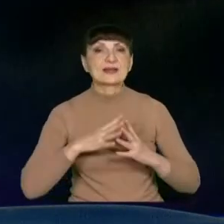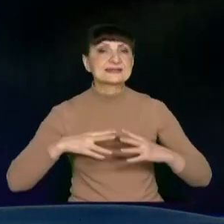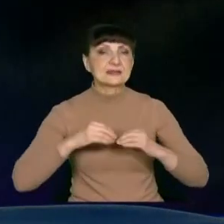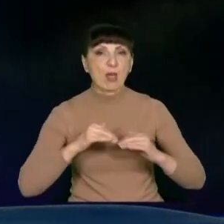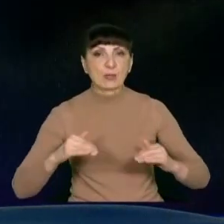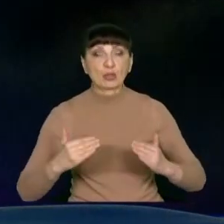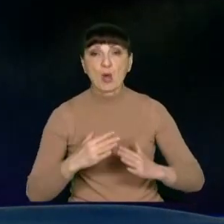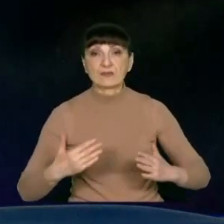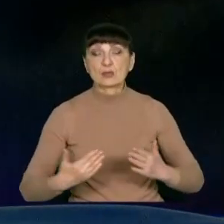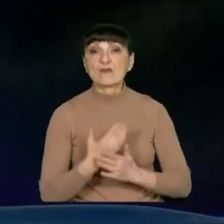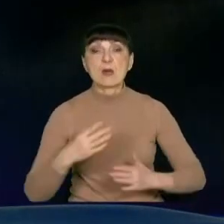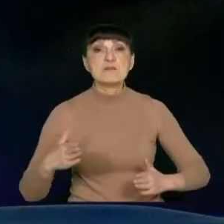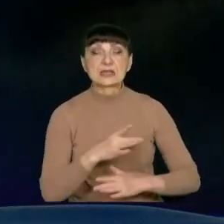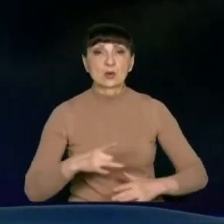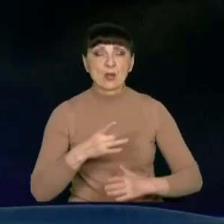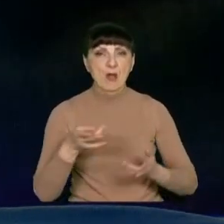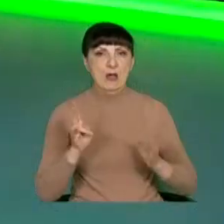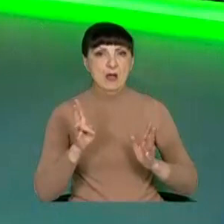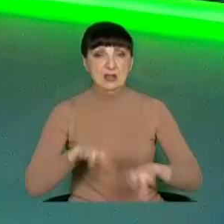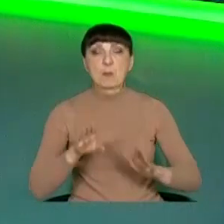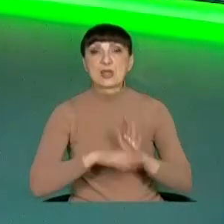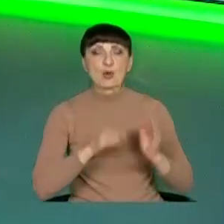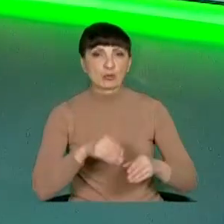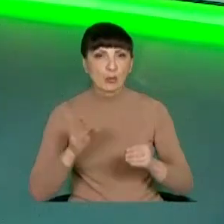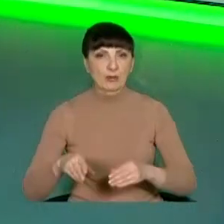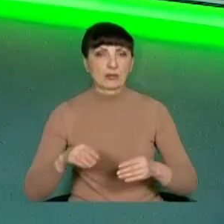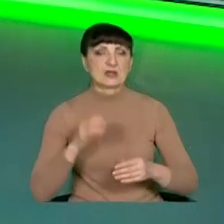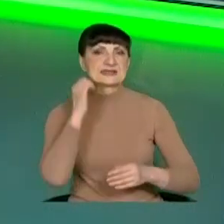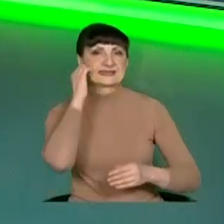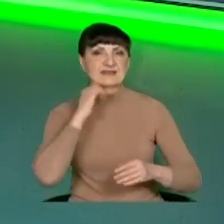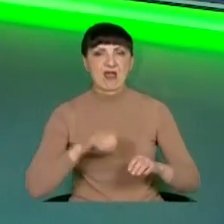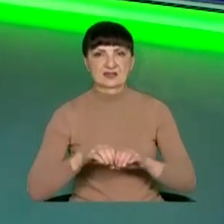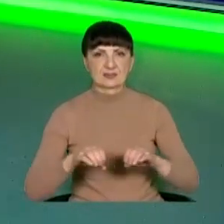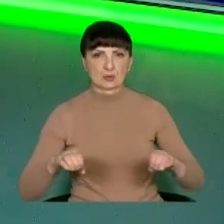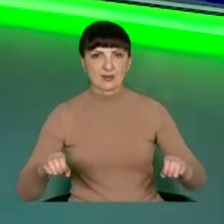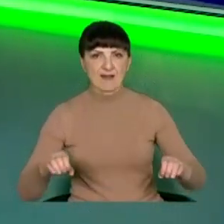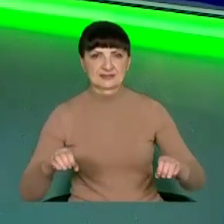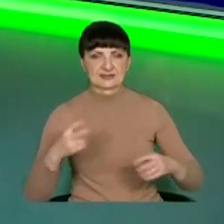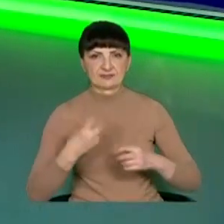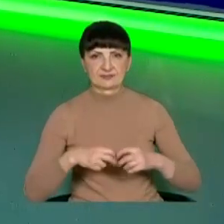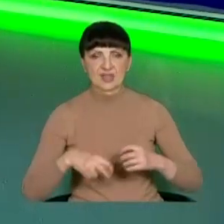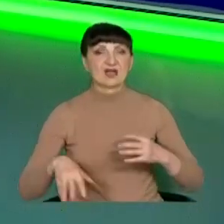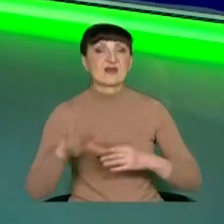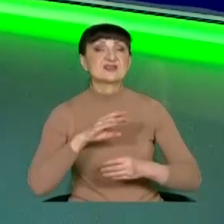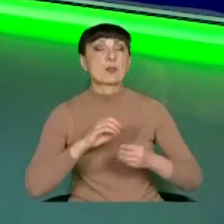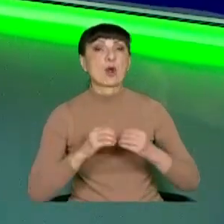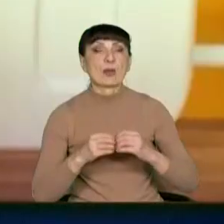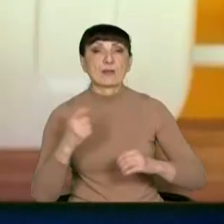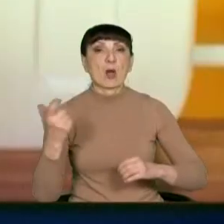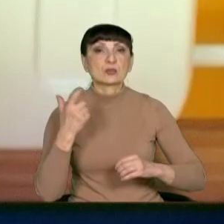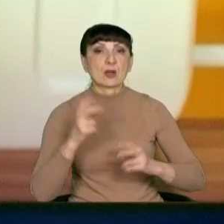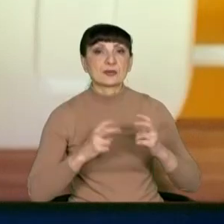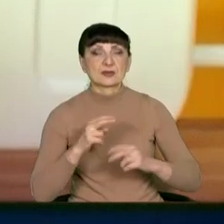нового микрорайона остались без отопления. Все из-за прогнившей теплотрассы. Во всех бедах в коммунальном предприятии